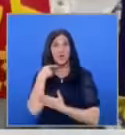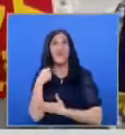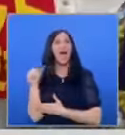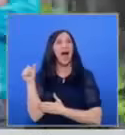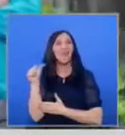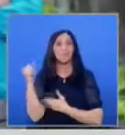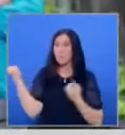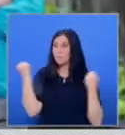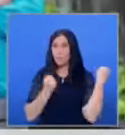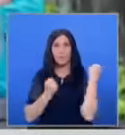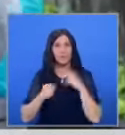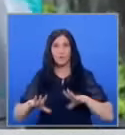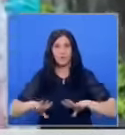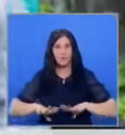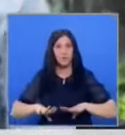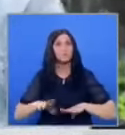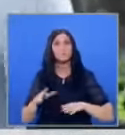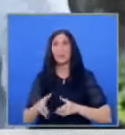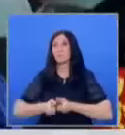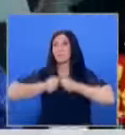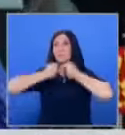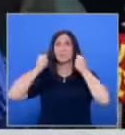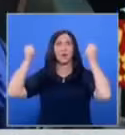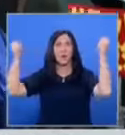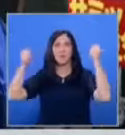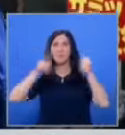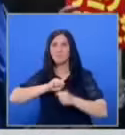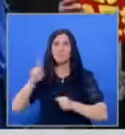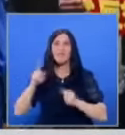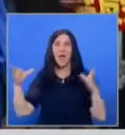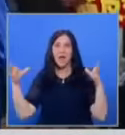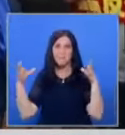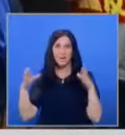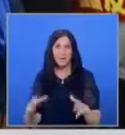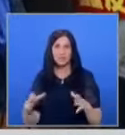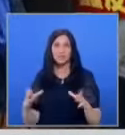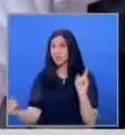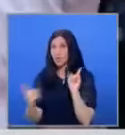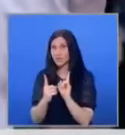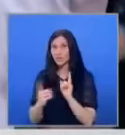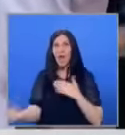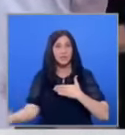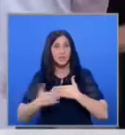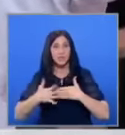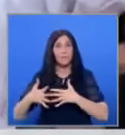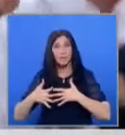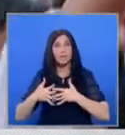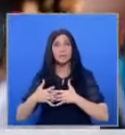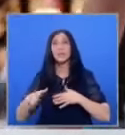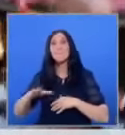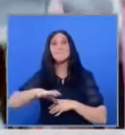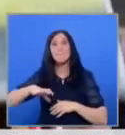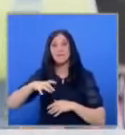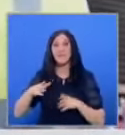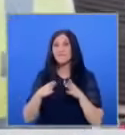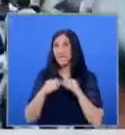атомната бомбардировка на града. Те издигнаха лозунги като «Не на империалистическата среща», «Закрийте американските бази в Япония»,